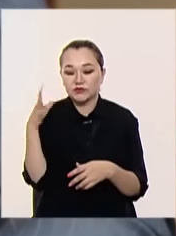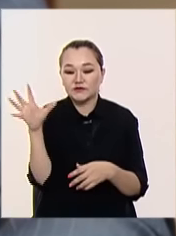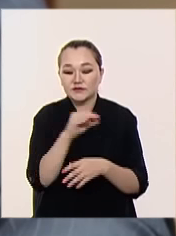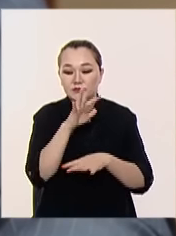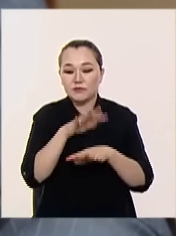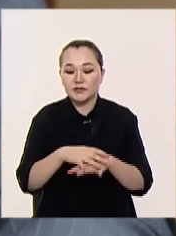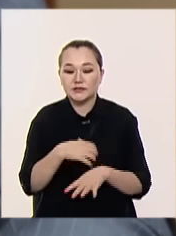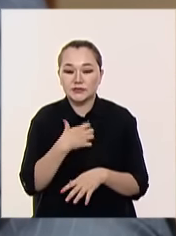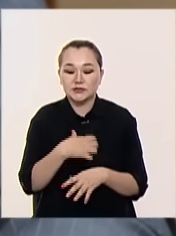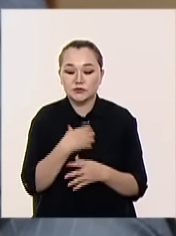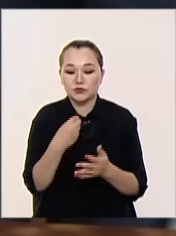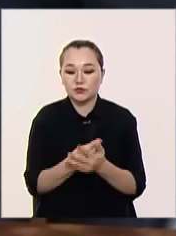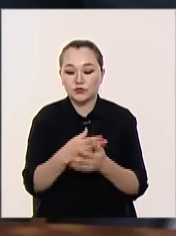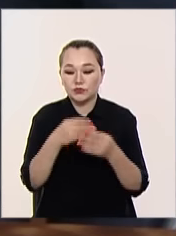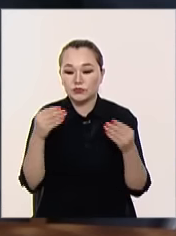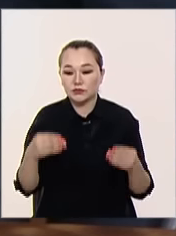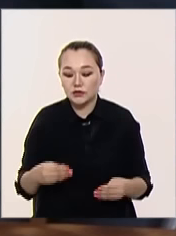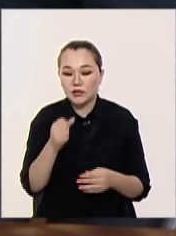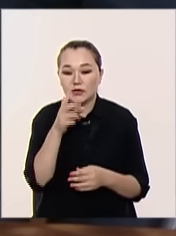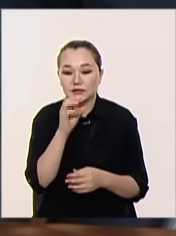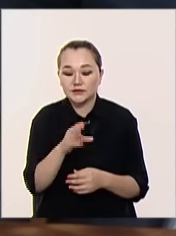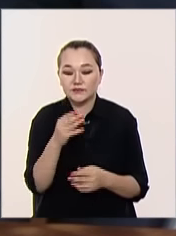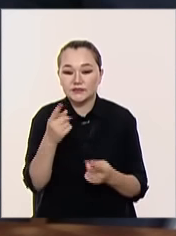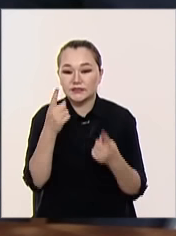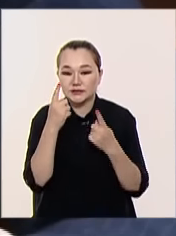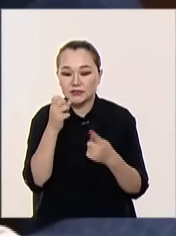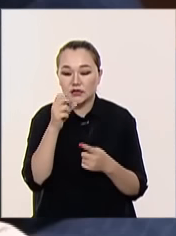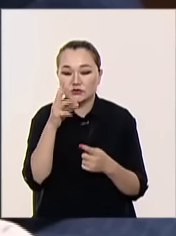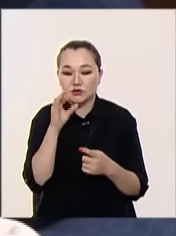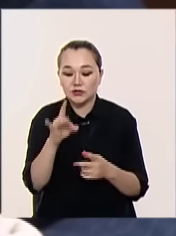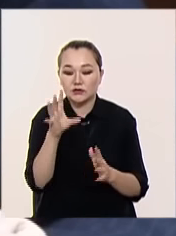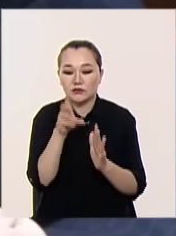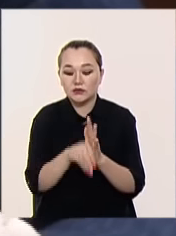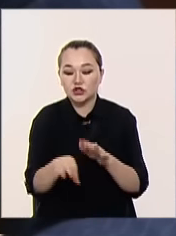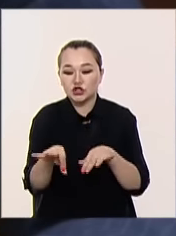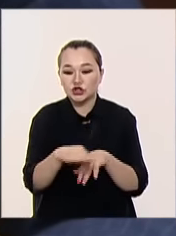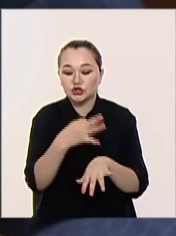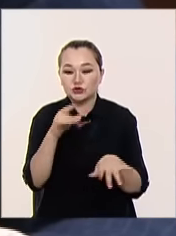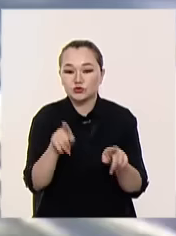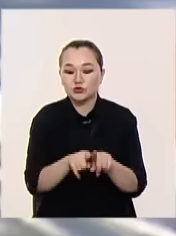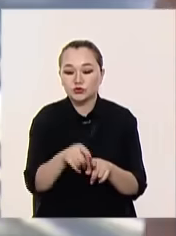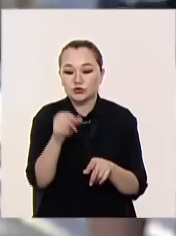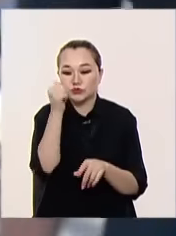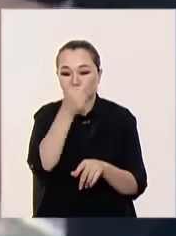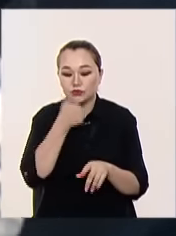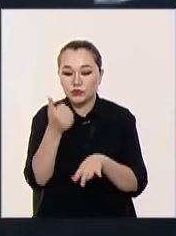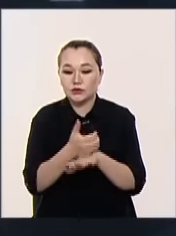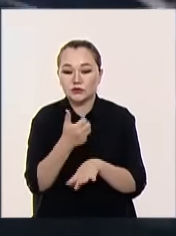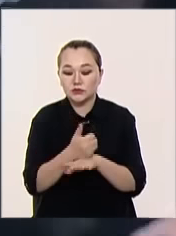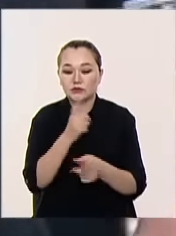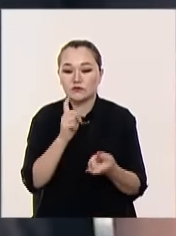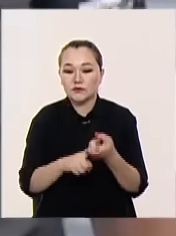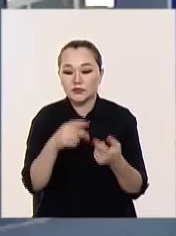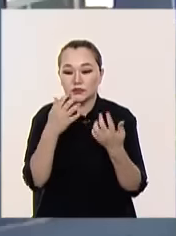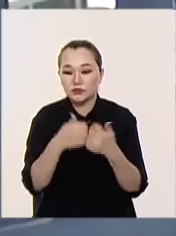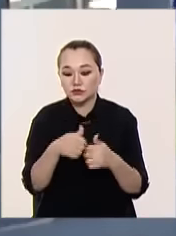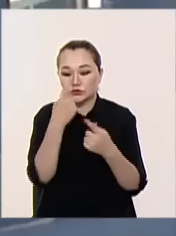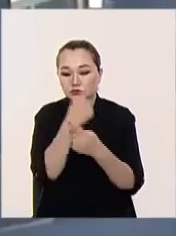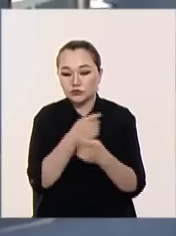және бағалы қағаздар нарығының ірі акционерлері де міндеттелді. Сәйкесінше жұбайлары да жылдық кірісі мен мүлік туралы мәлімет беруі керек. Бұл